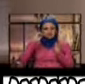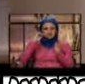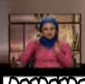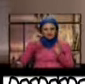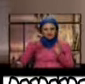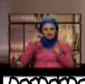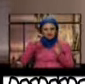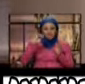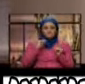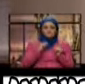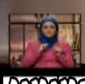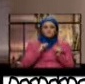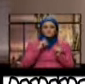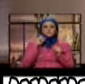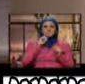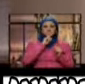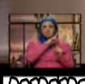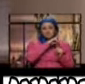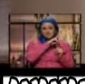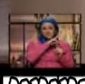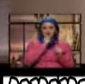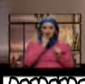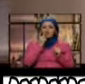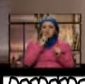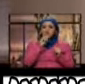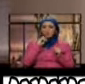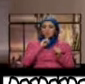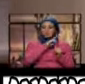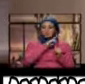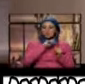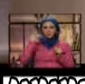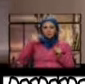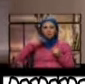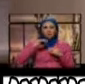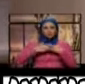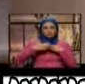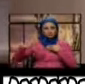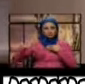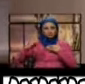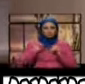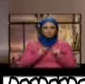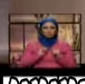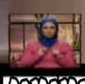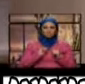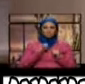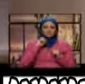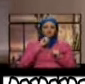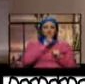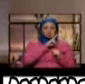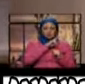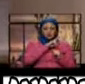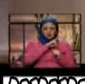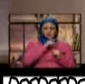الدرهم، ان الزنا دين فان اقرضته كان الوفى من اهل بيتك، فاعلمي من يزن يزنى به